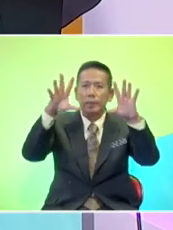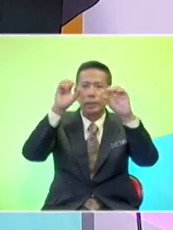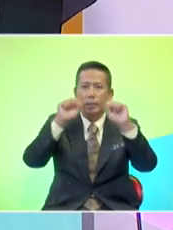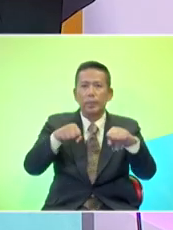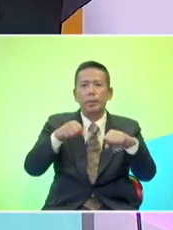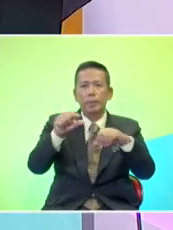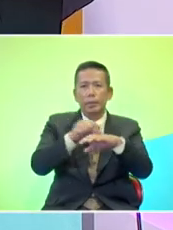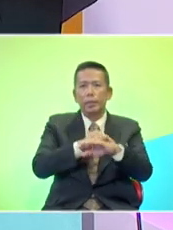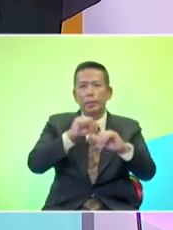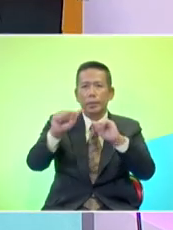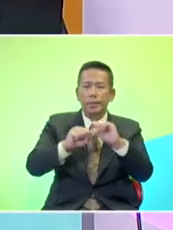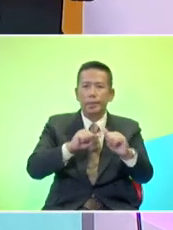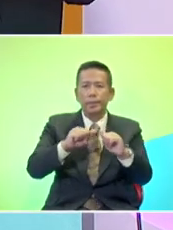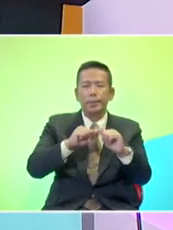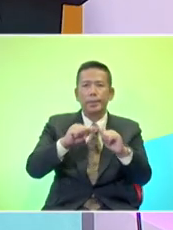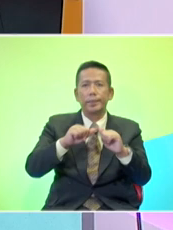activity